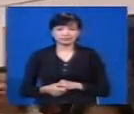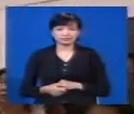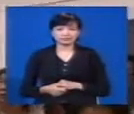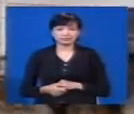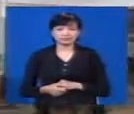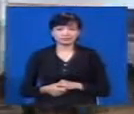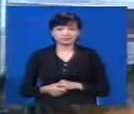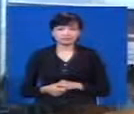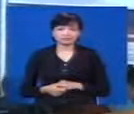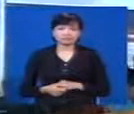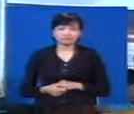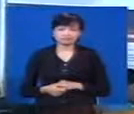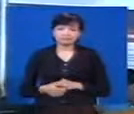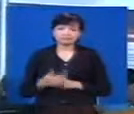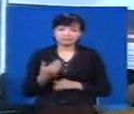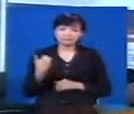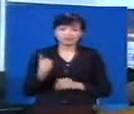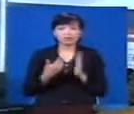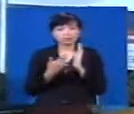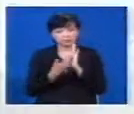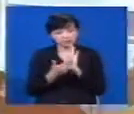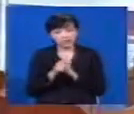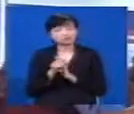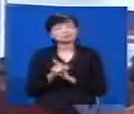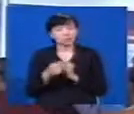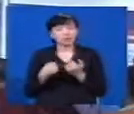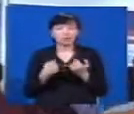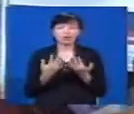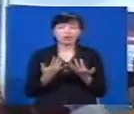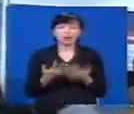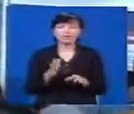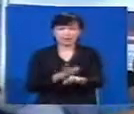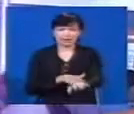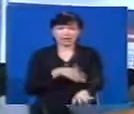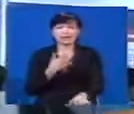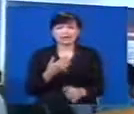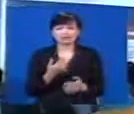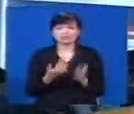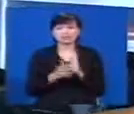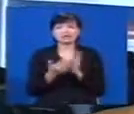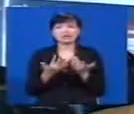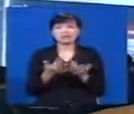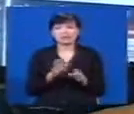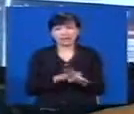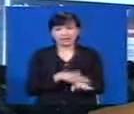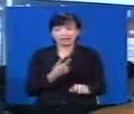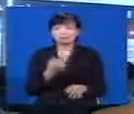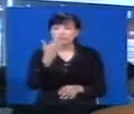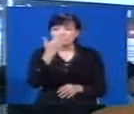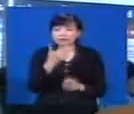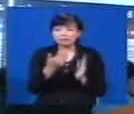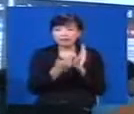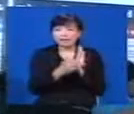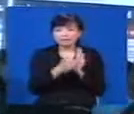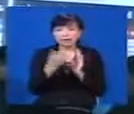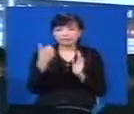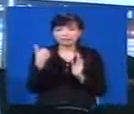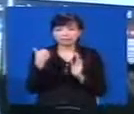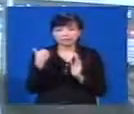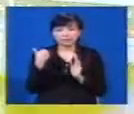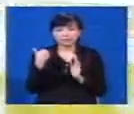เป็นสิ่งที่ชาวภาคอีสานเนี่ยเขารอคอยมานานแล้วนะครับเพราะว่าในภาคอีสานเนี่ยเรามีพื้นที่ค่อนข้างกว้